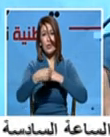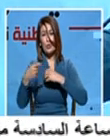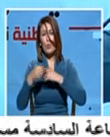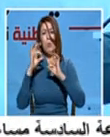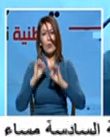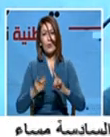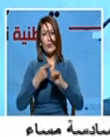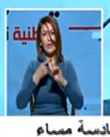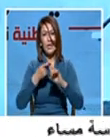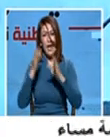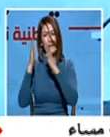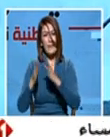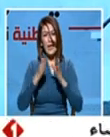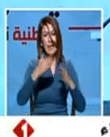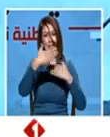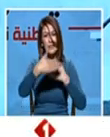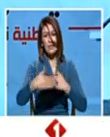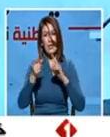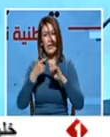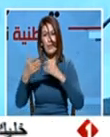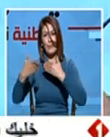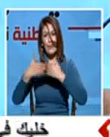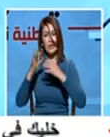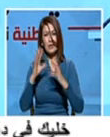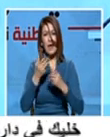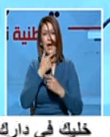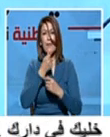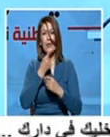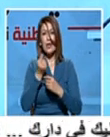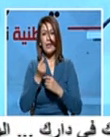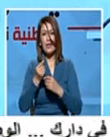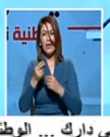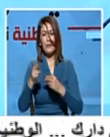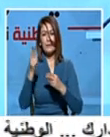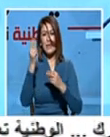المراكز نتاع مثلا الموانع الحمل او